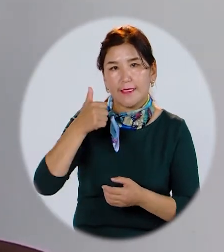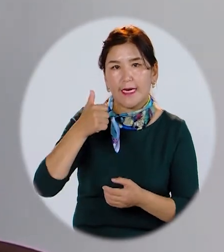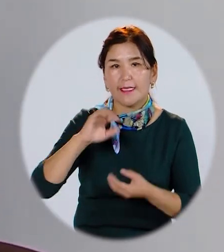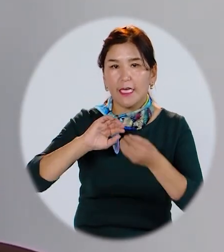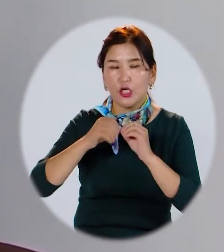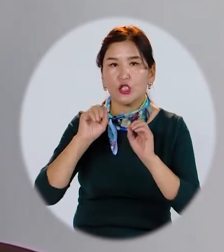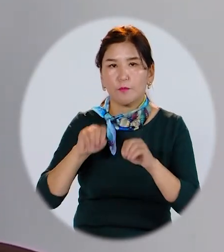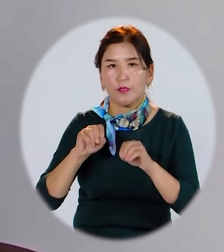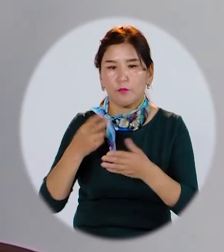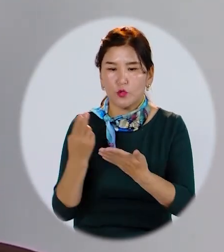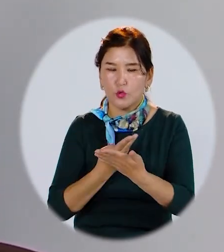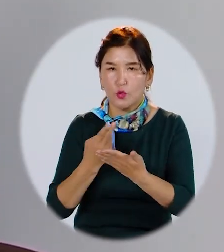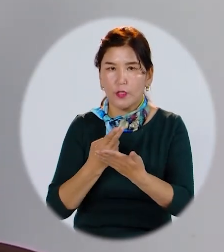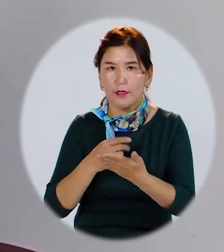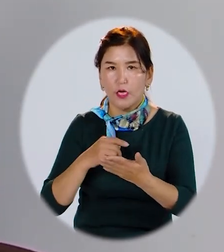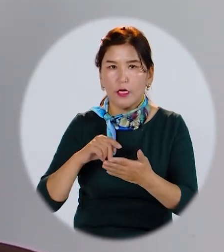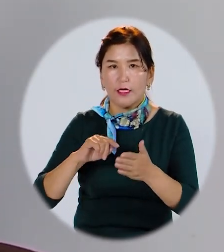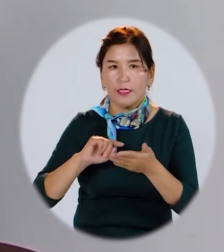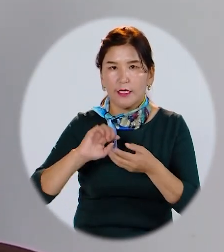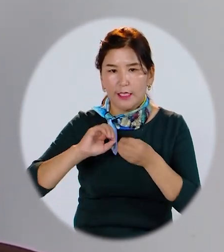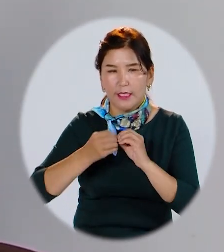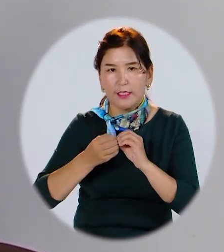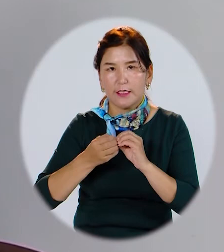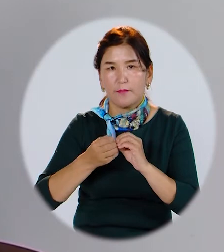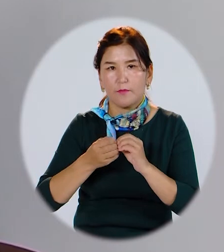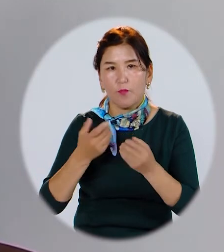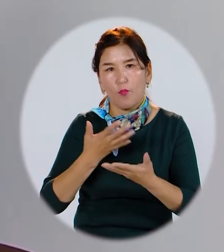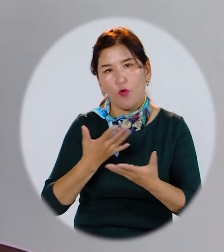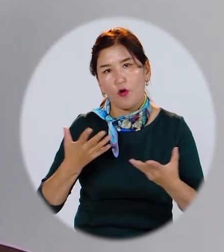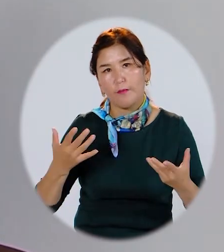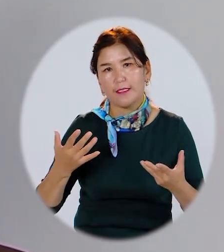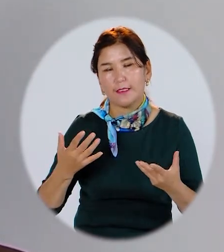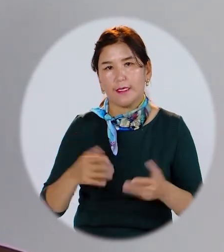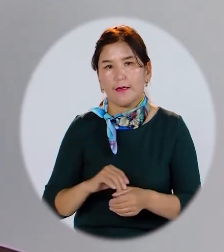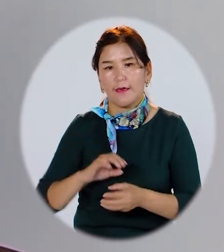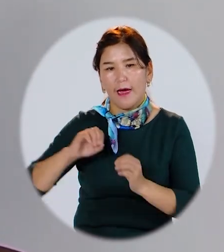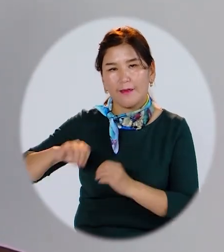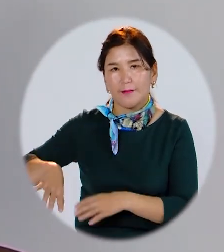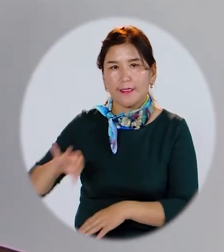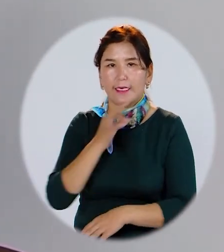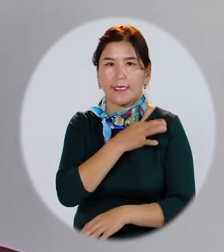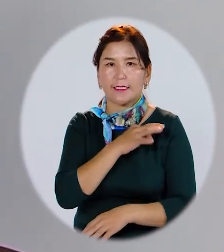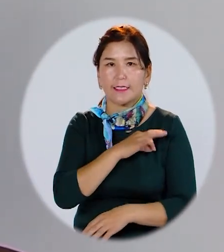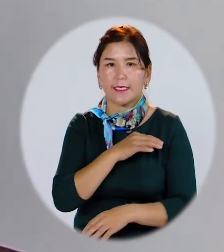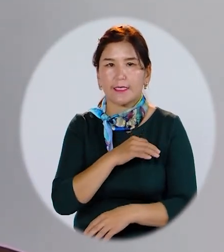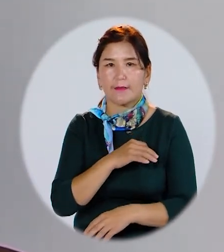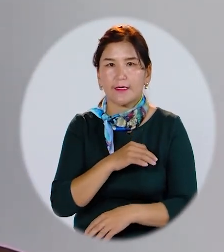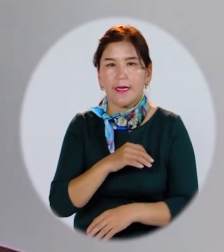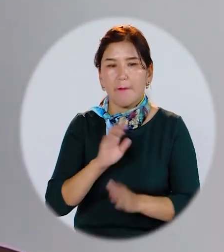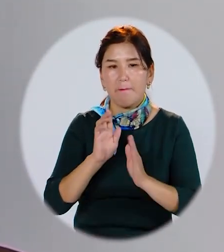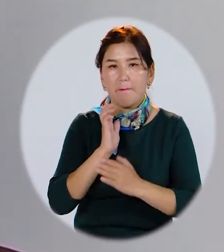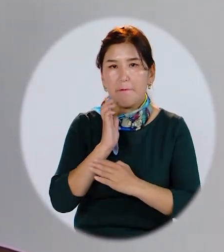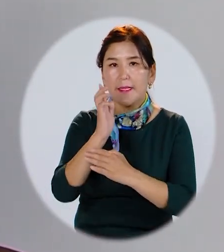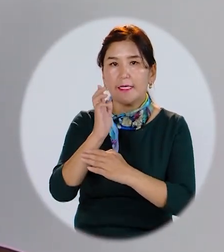янзын зураг цоолбор хийгээд бусад төрлийн одоо хаягдлын материалыг ашиглан гоёмсог бэлэг дурсгалын